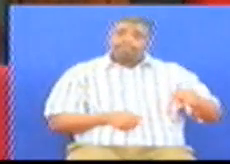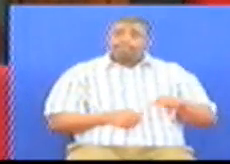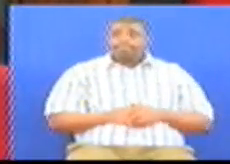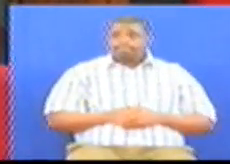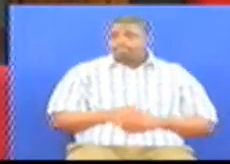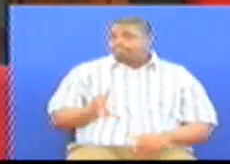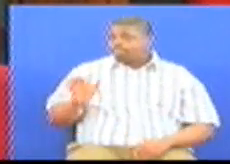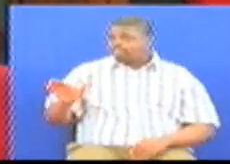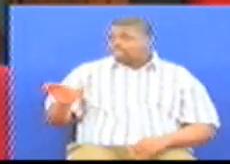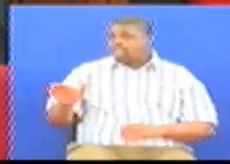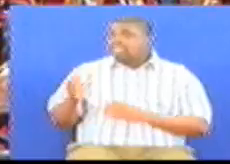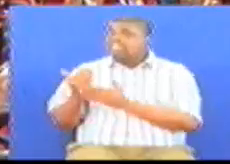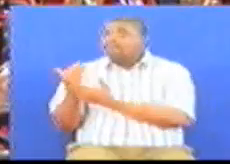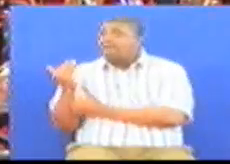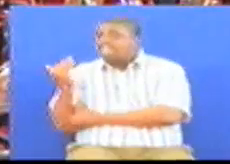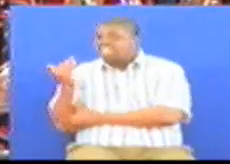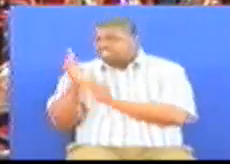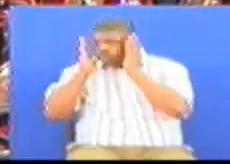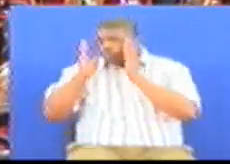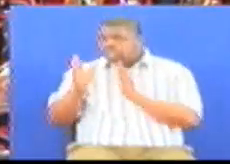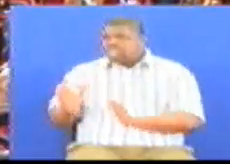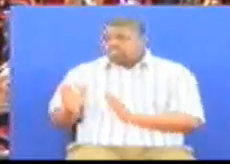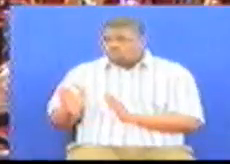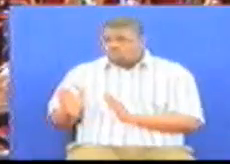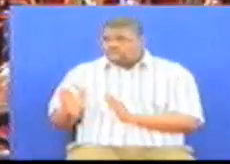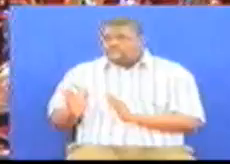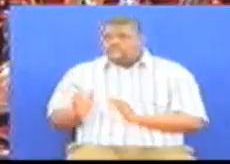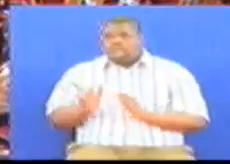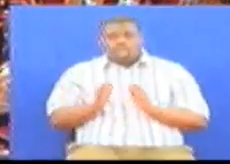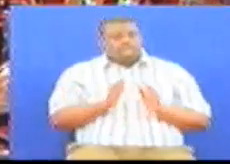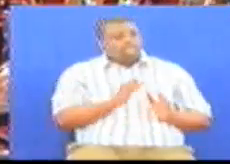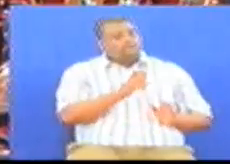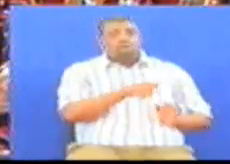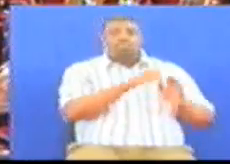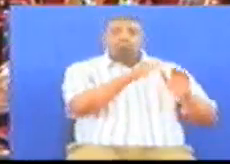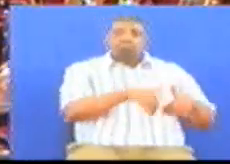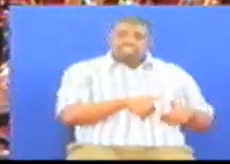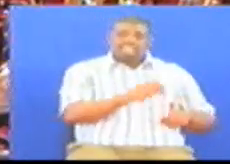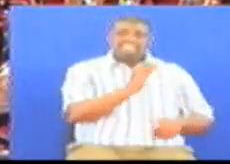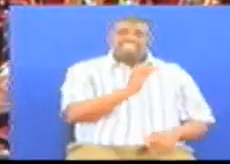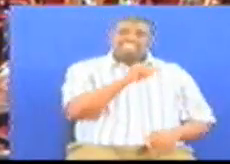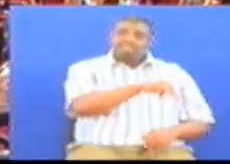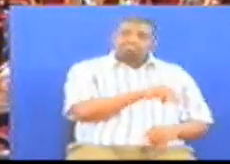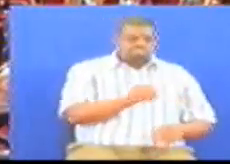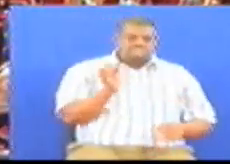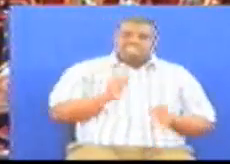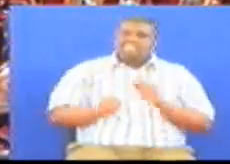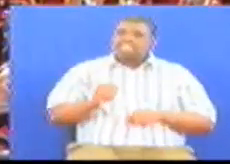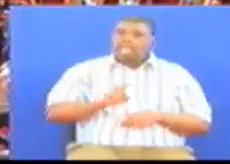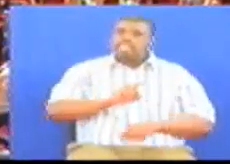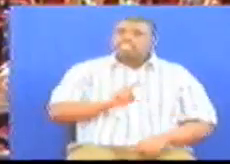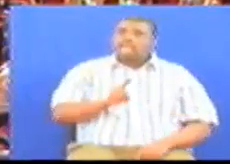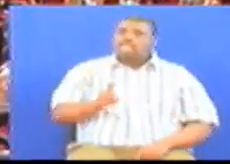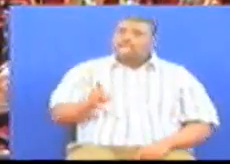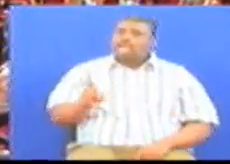Justin Monko, samahani kidogo. Mheshimiwa wabunge, wabunge wa CCM watakuwa wanachangia kwa dakika 7. Wabunge wa